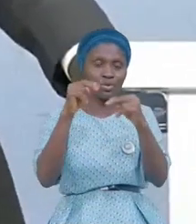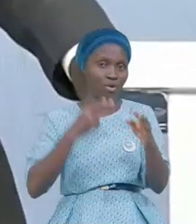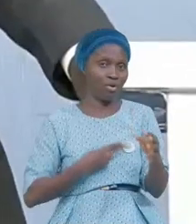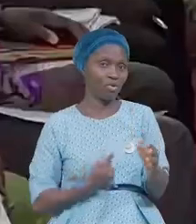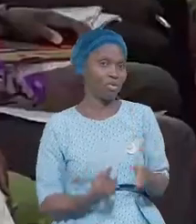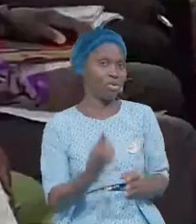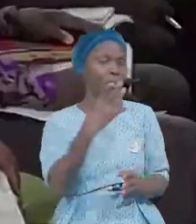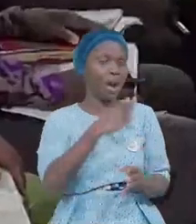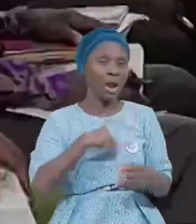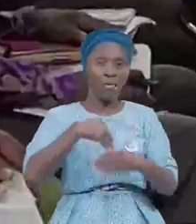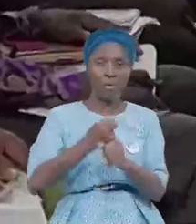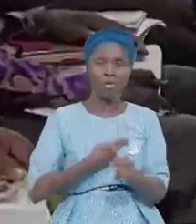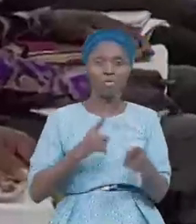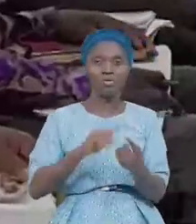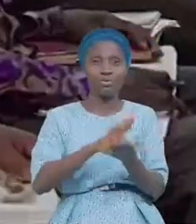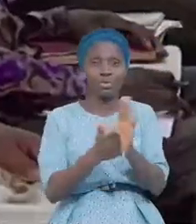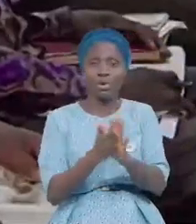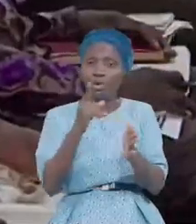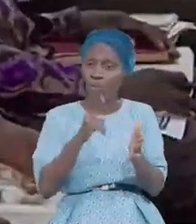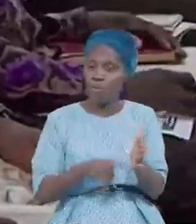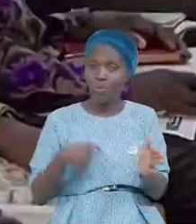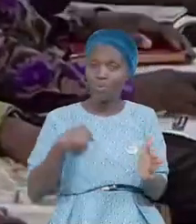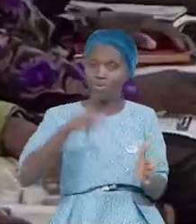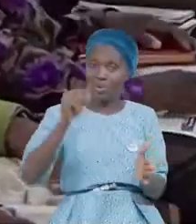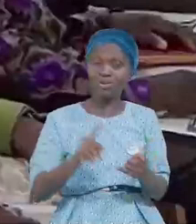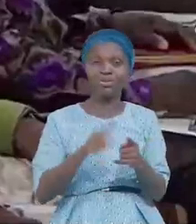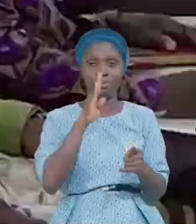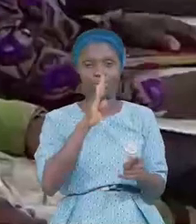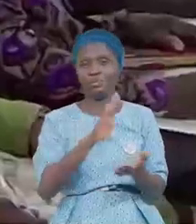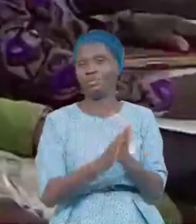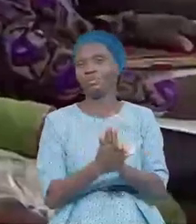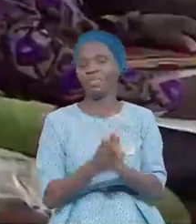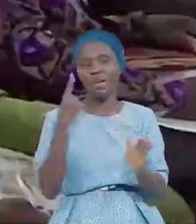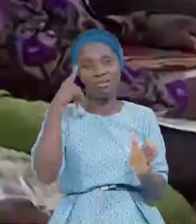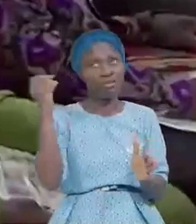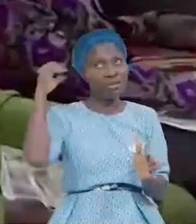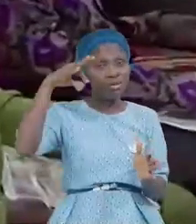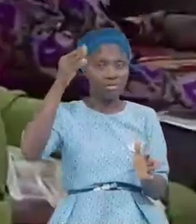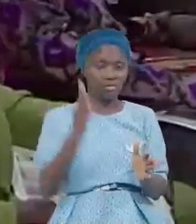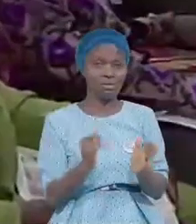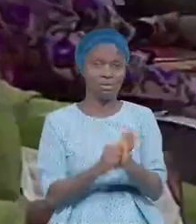et fait de nous ce que nous devrions être. Car la grâce de Dieu, source de salut,